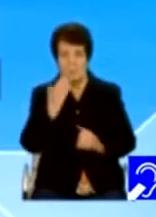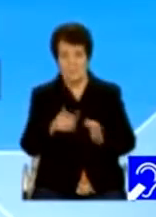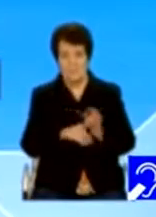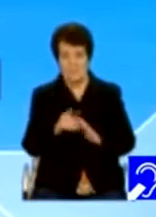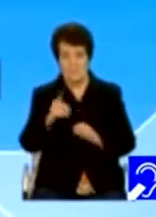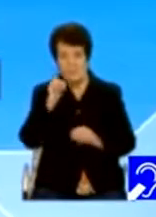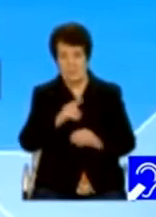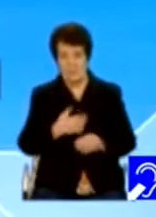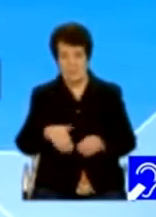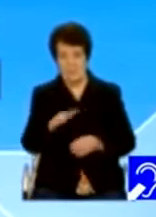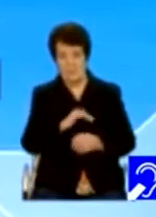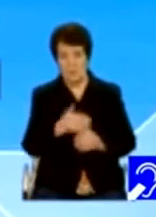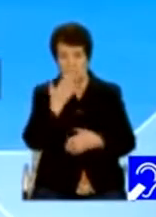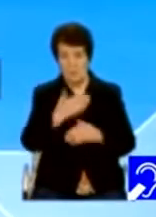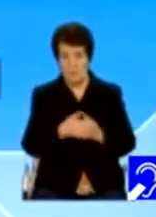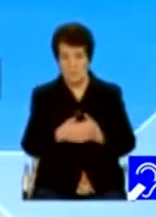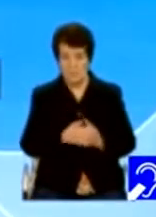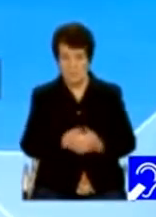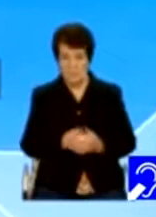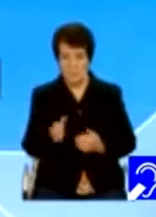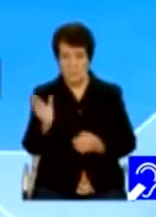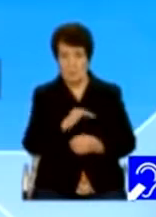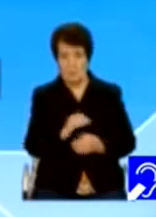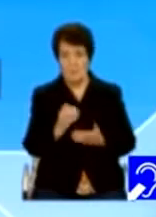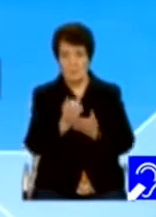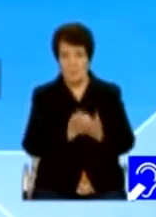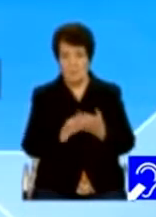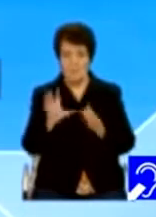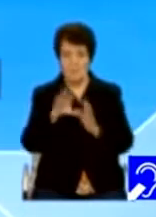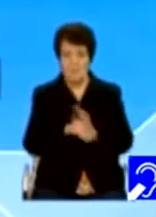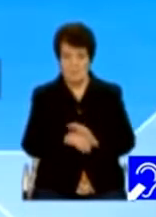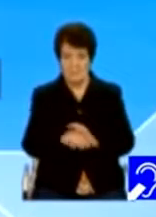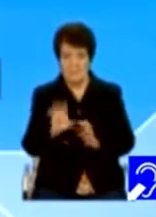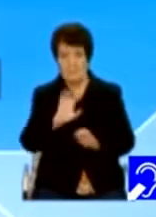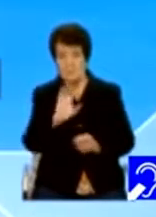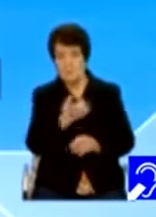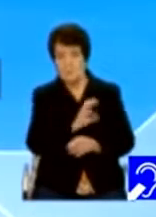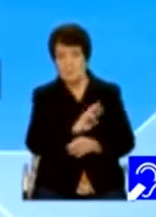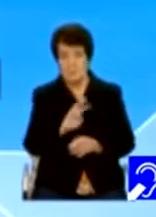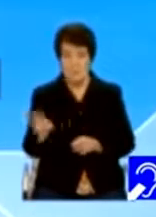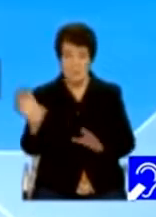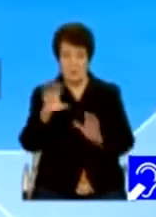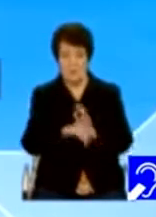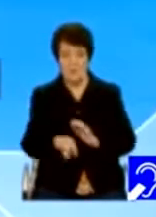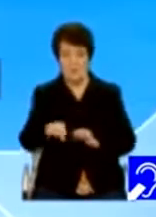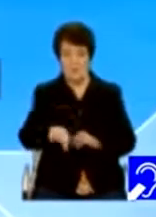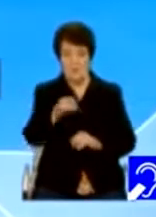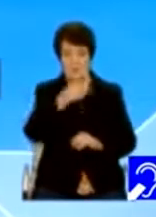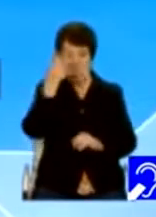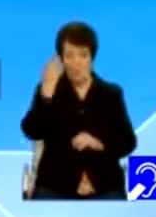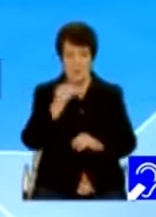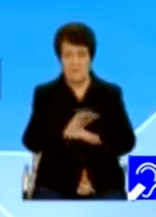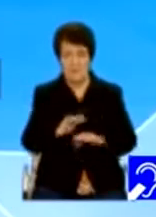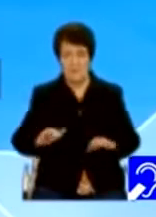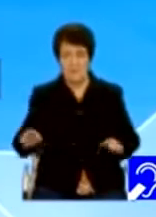ăsta e fratele mai nostru mai apropiat și toate fondurile și toate investițiile, sutele de milioane băgate în infrastructura Republicii Moldova, miile de